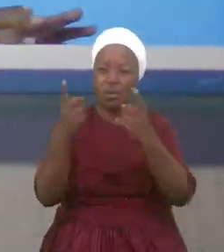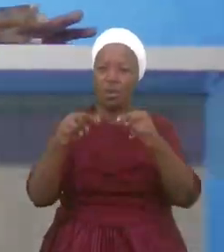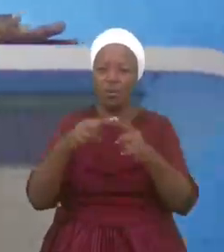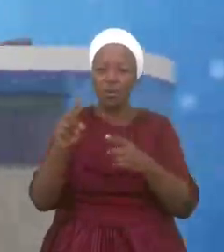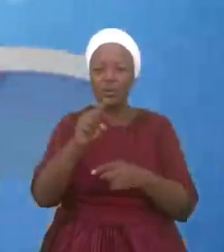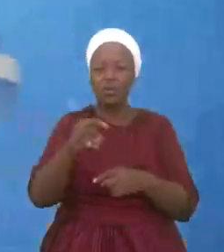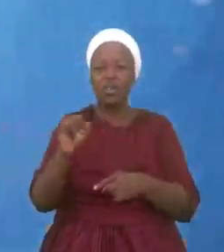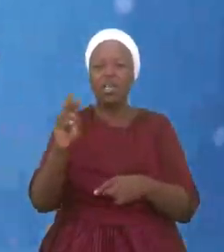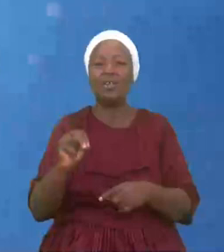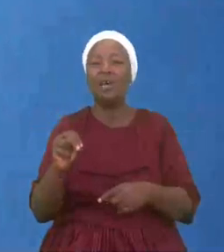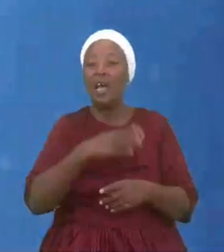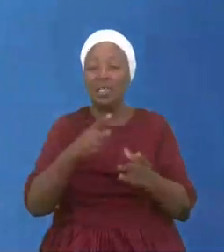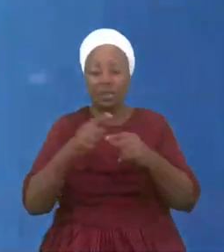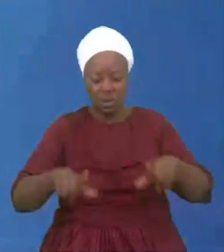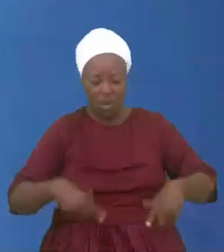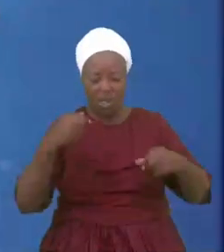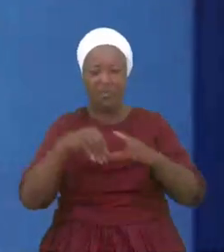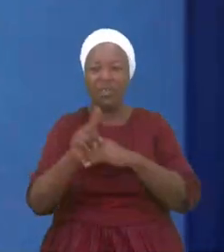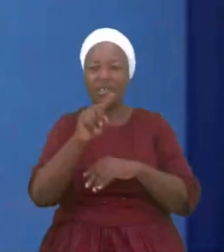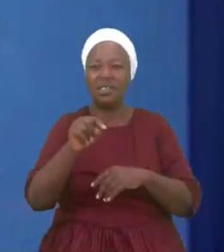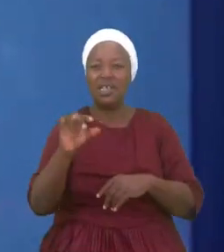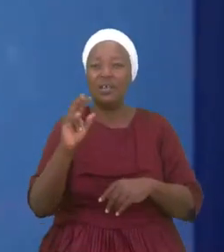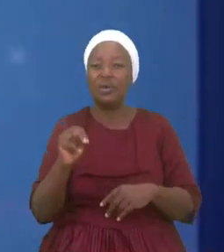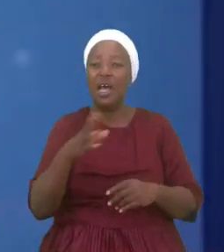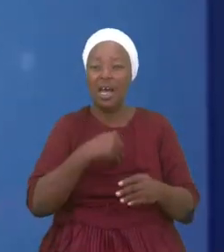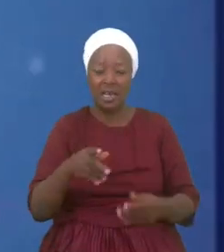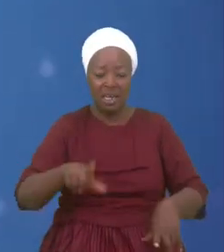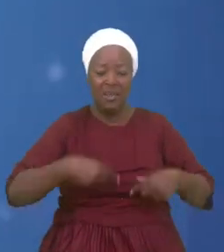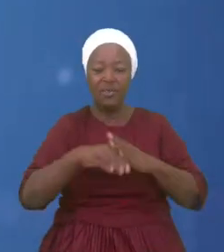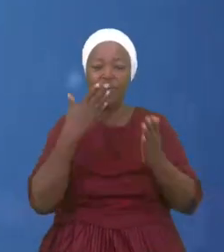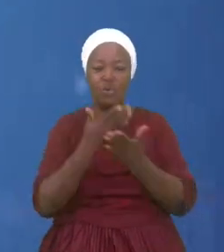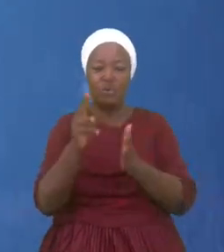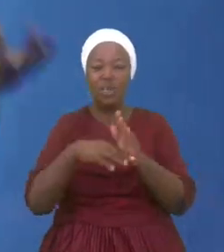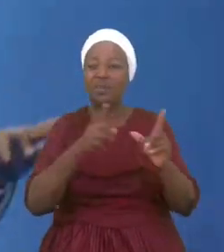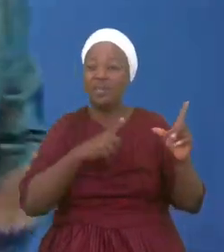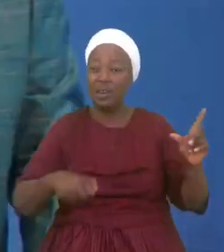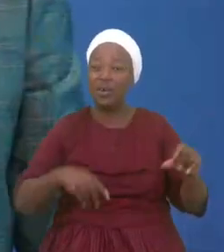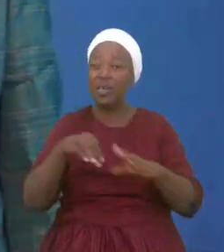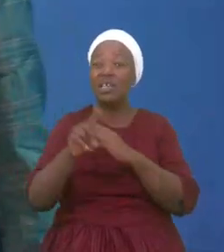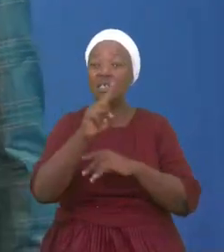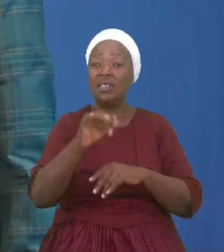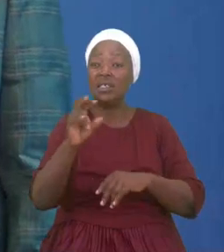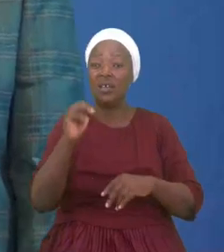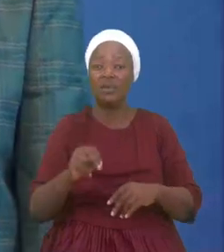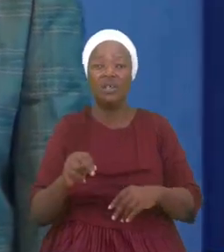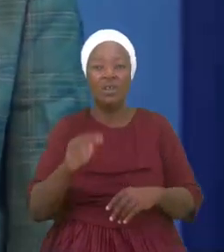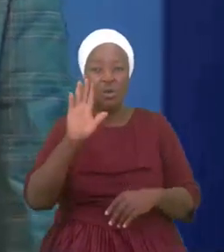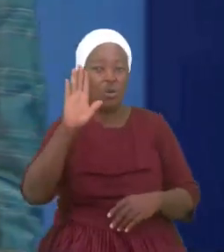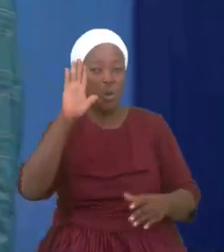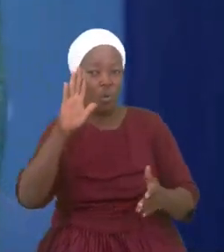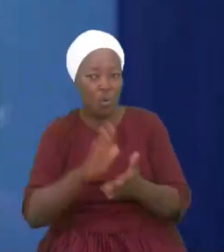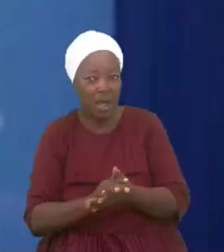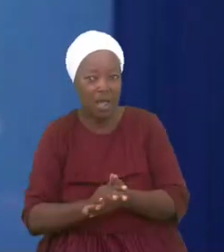parce que aucune habitant et que quand tu viens Sion quand tu habites à Sion et